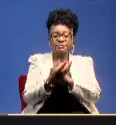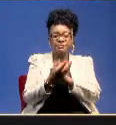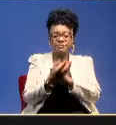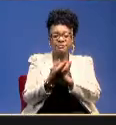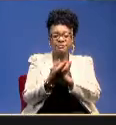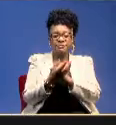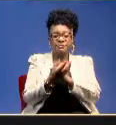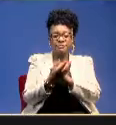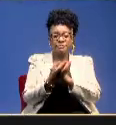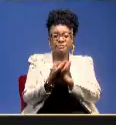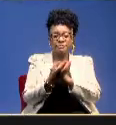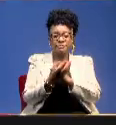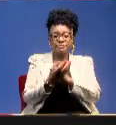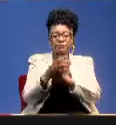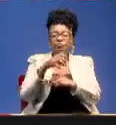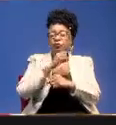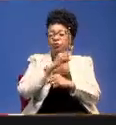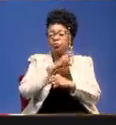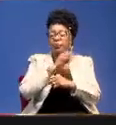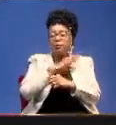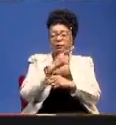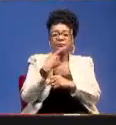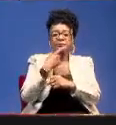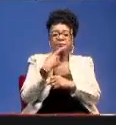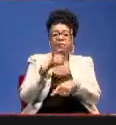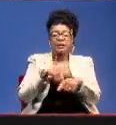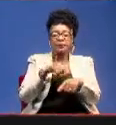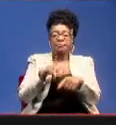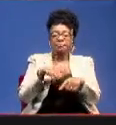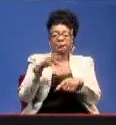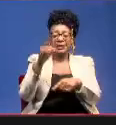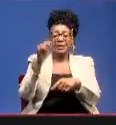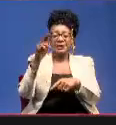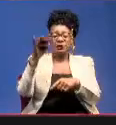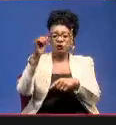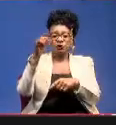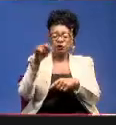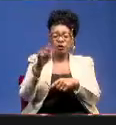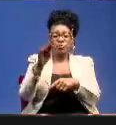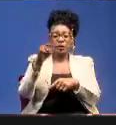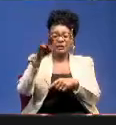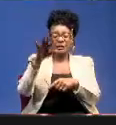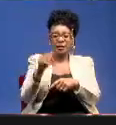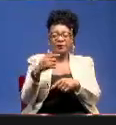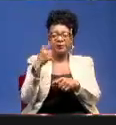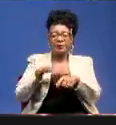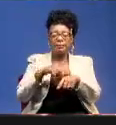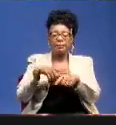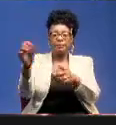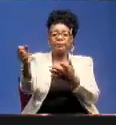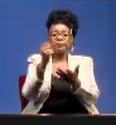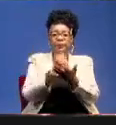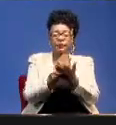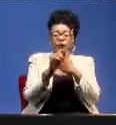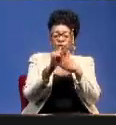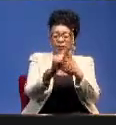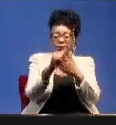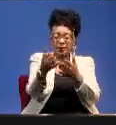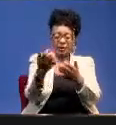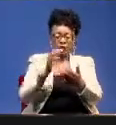Chanzo cha lalama ni pale seneta wa Tana River Danson Mungatana alipoteuliwa kuongoza kamati ya